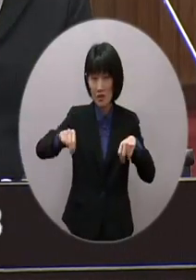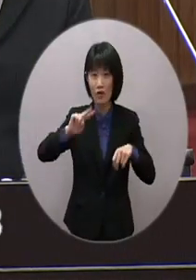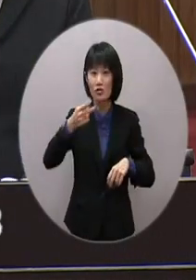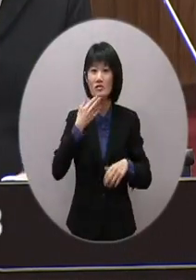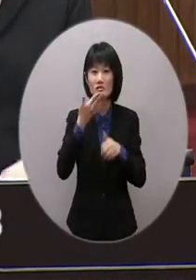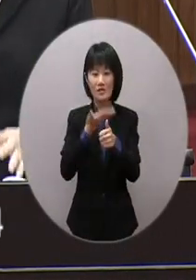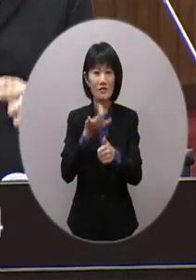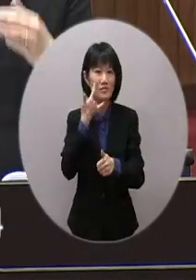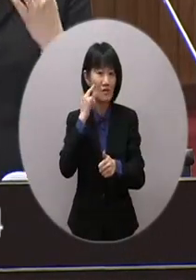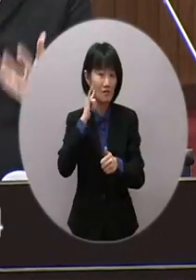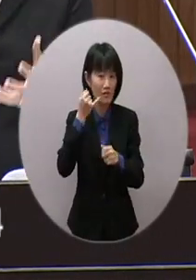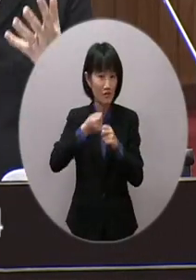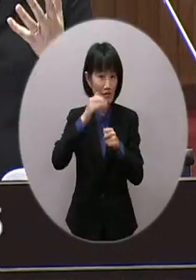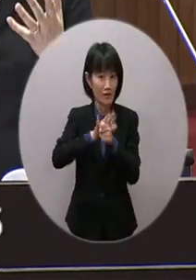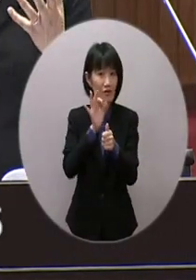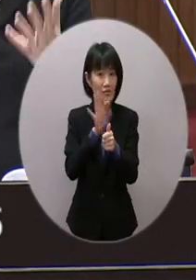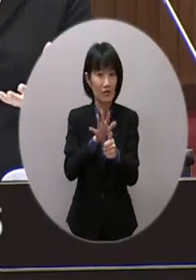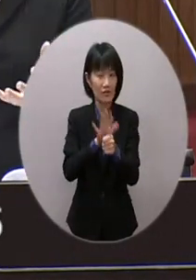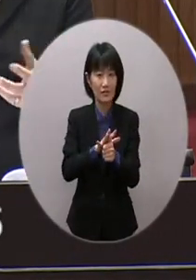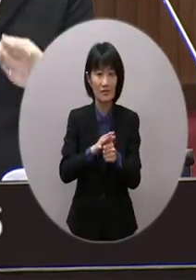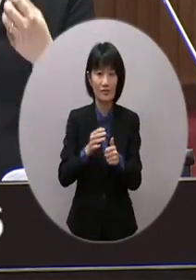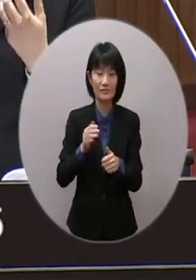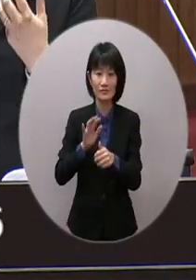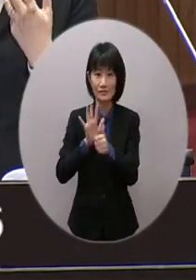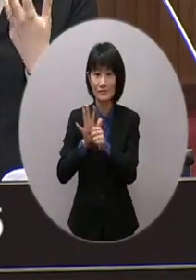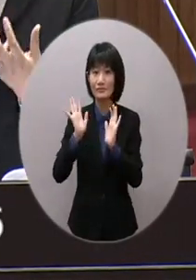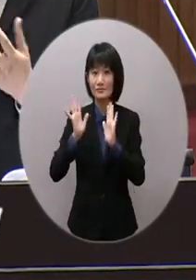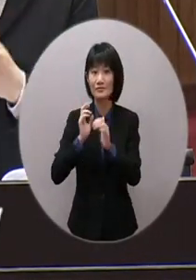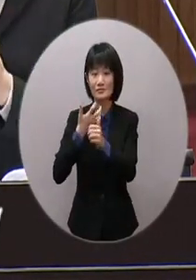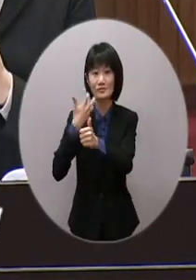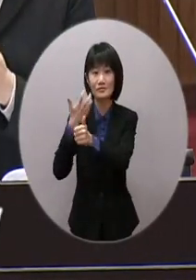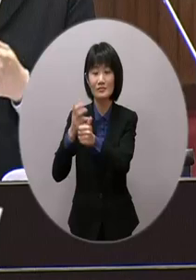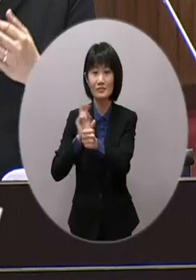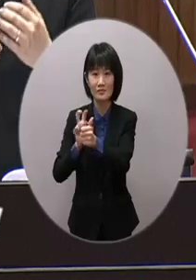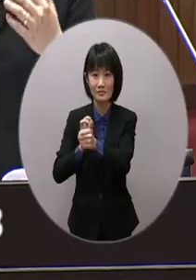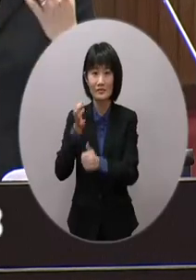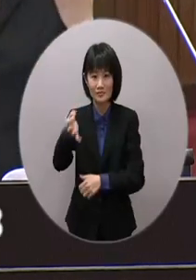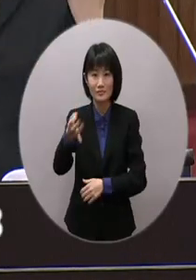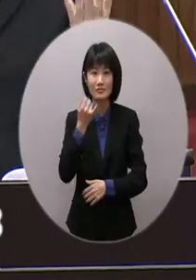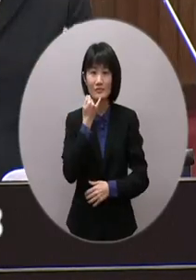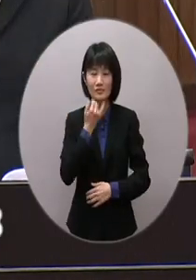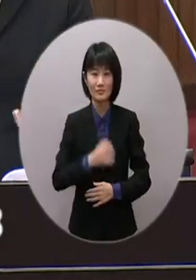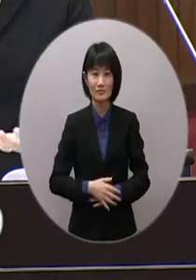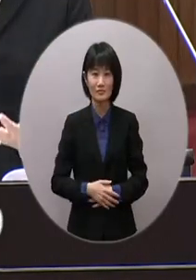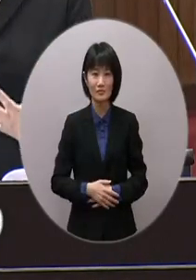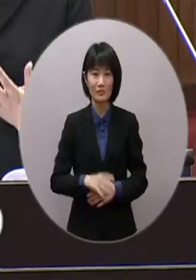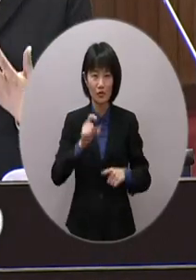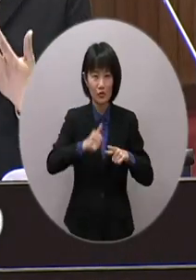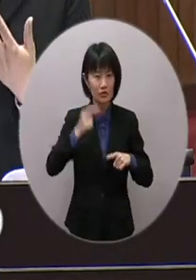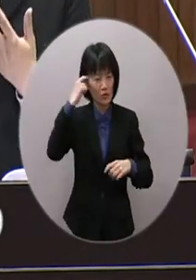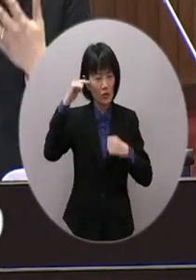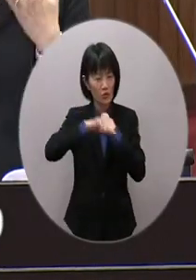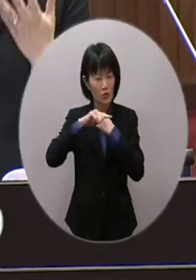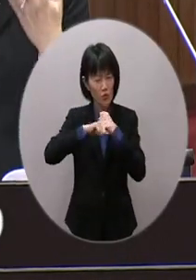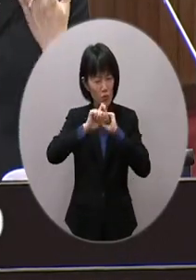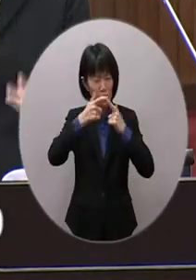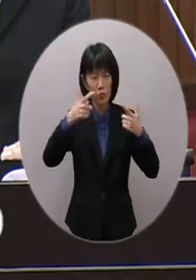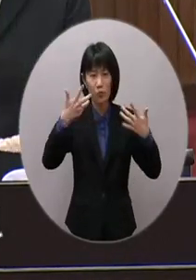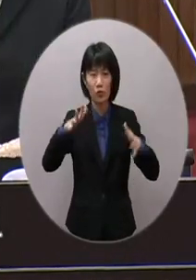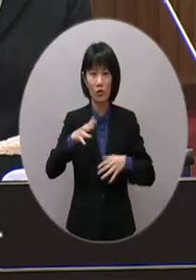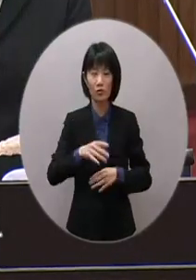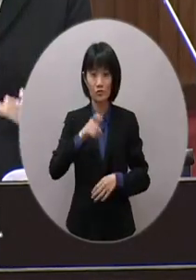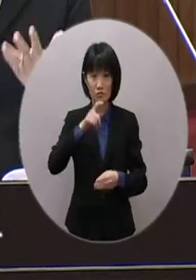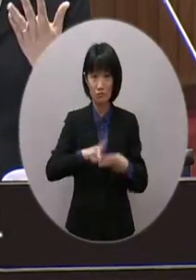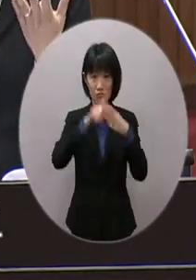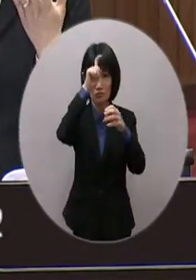他们的员工。那当天就是有一个企业，就是说他们真的想尽了所有的办法，他们就是希望